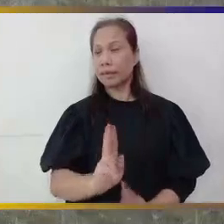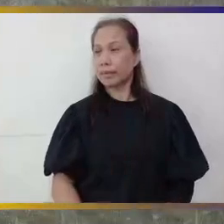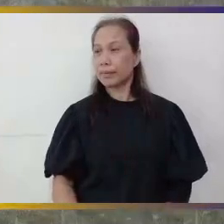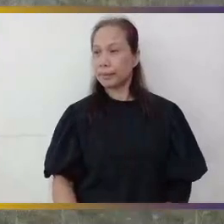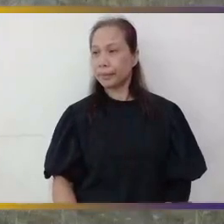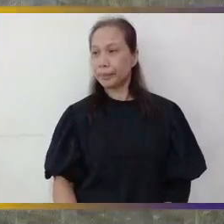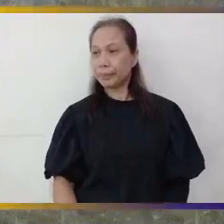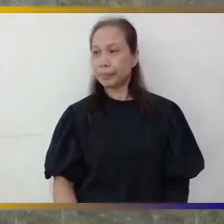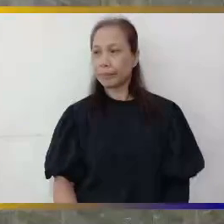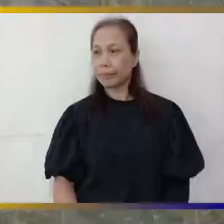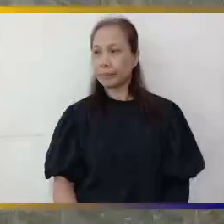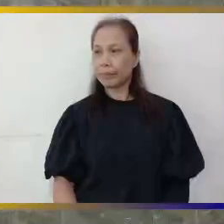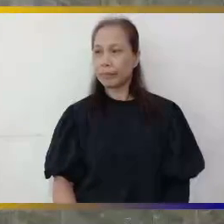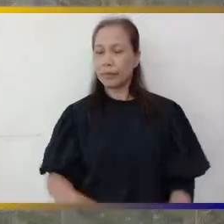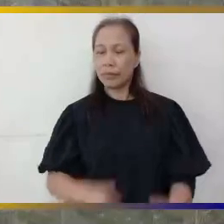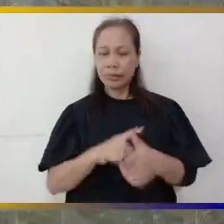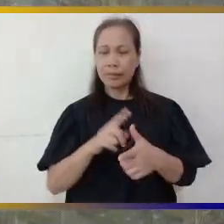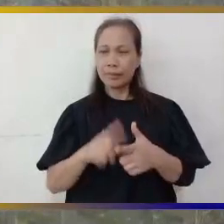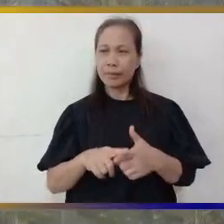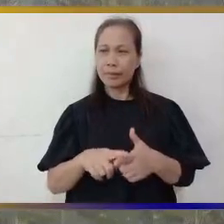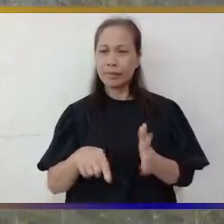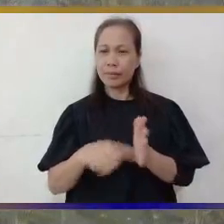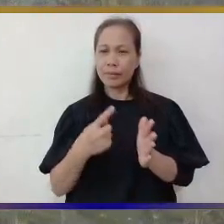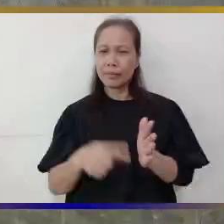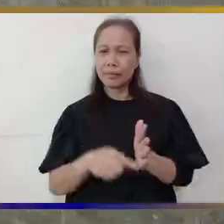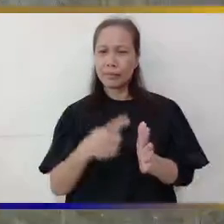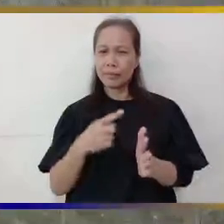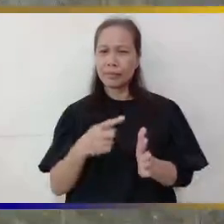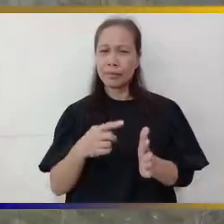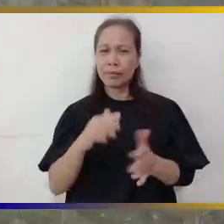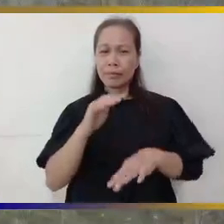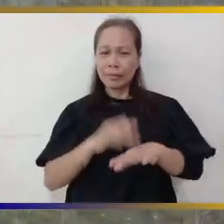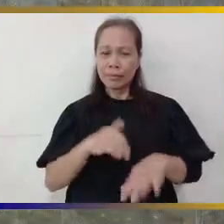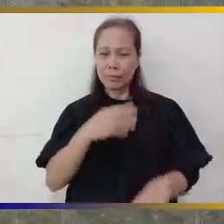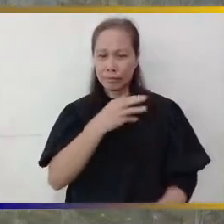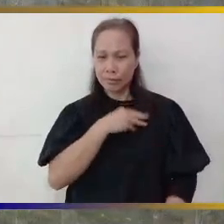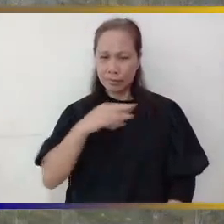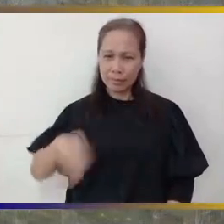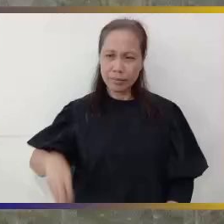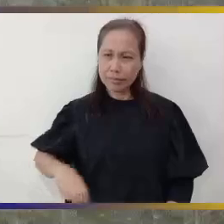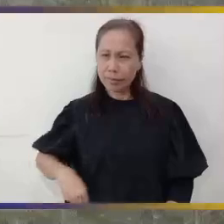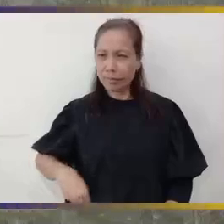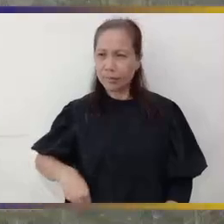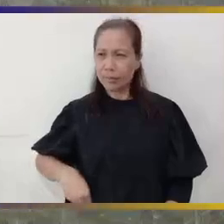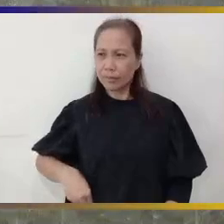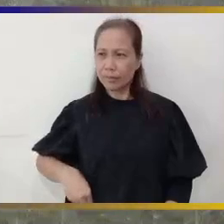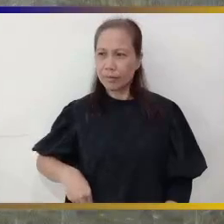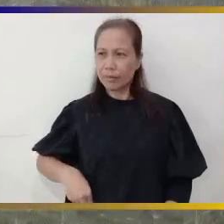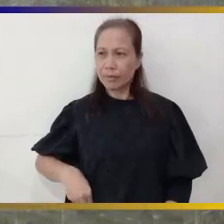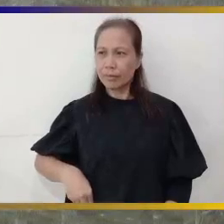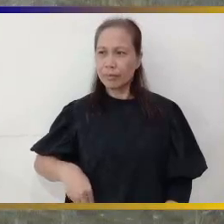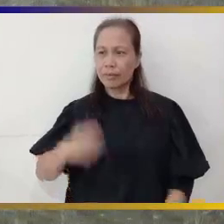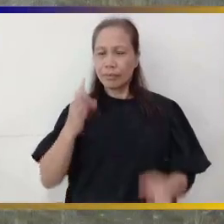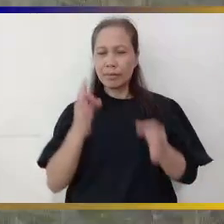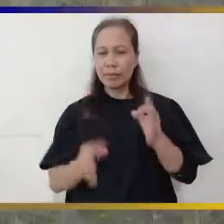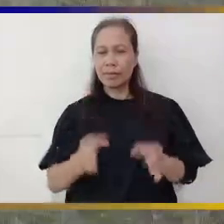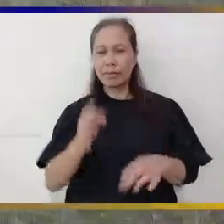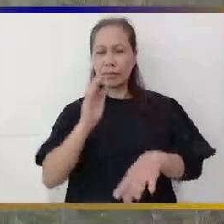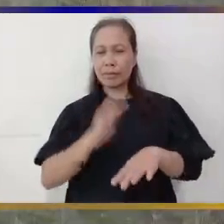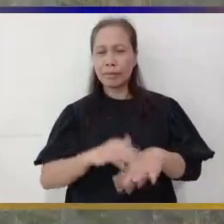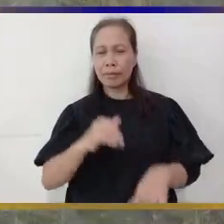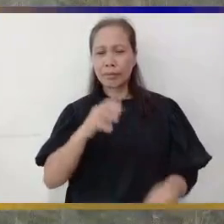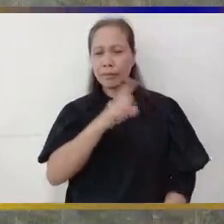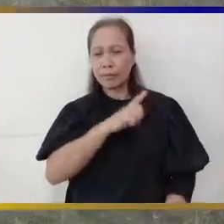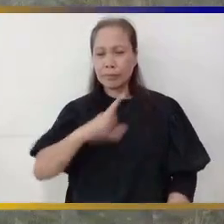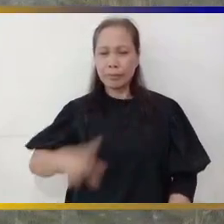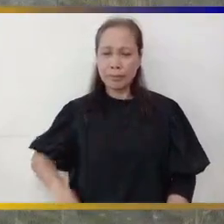hon and then Sometimes you call and if you call Lord as your